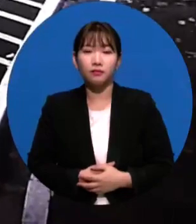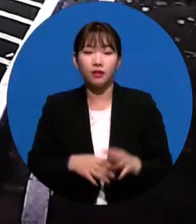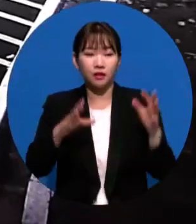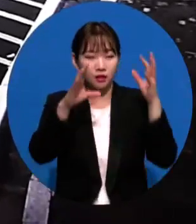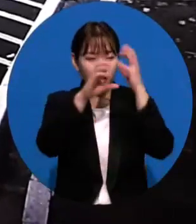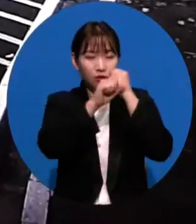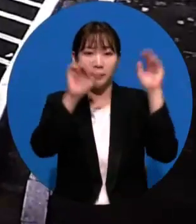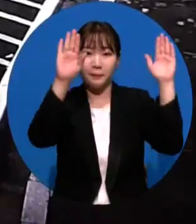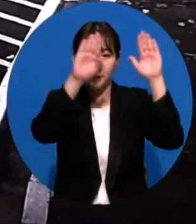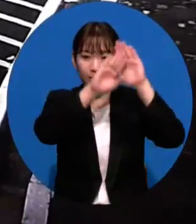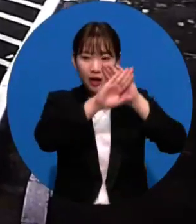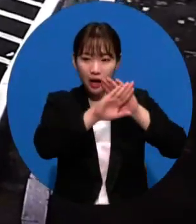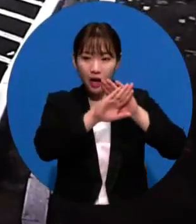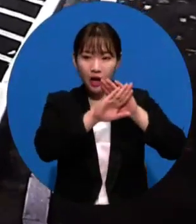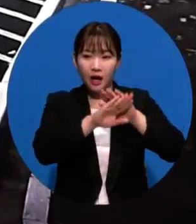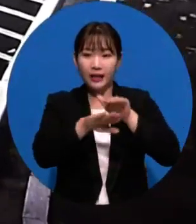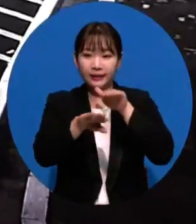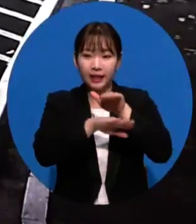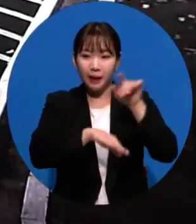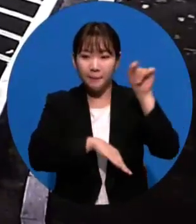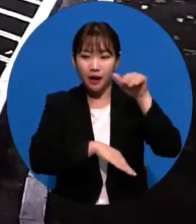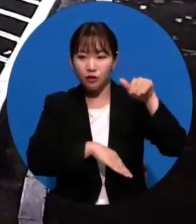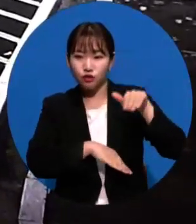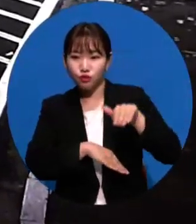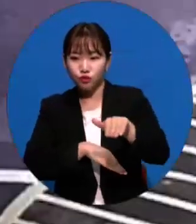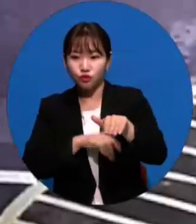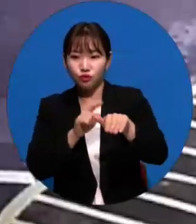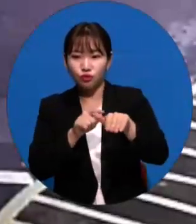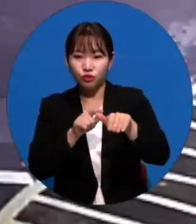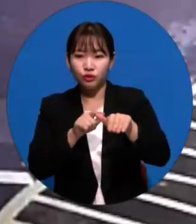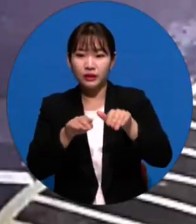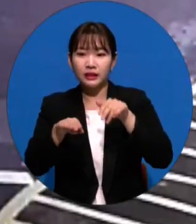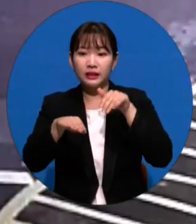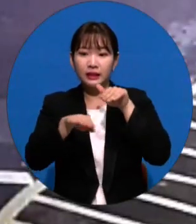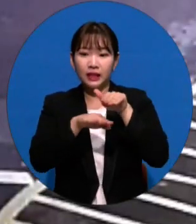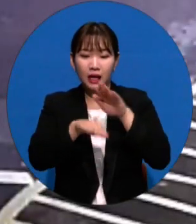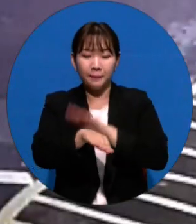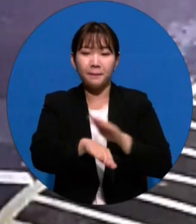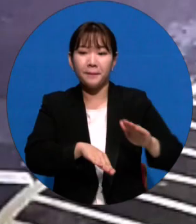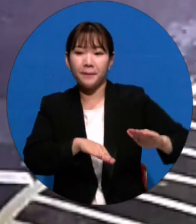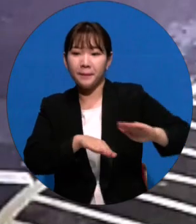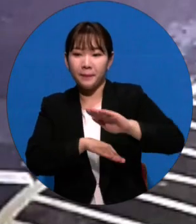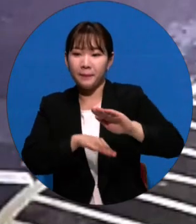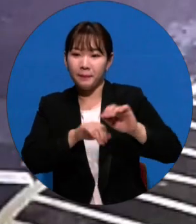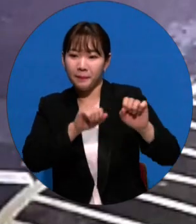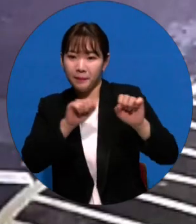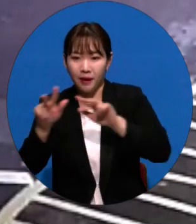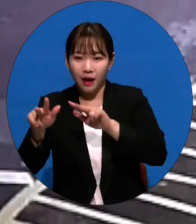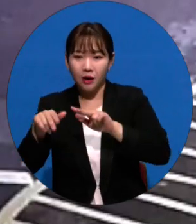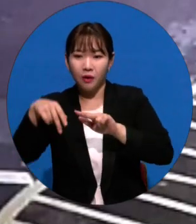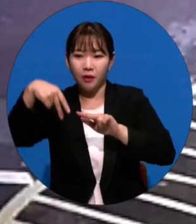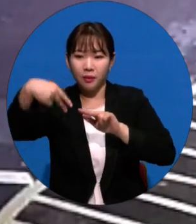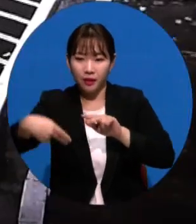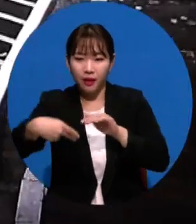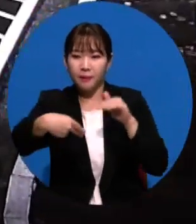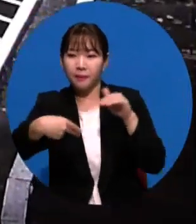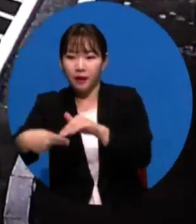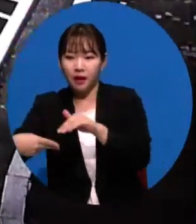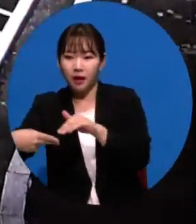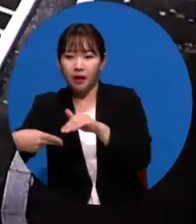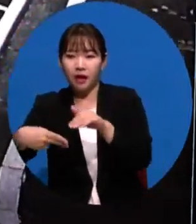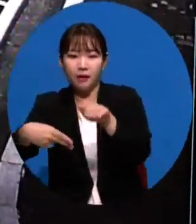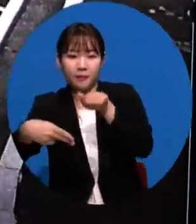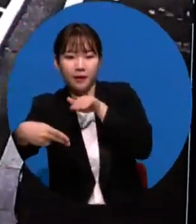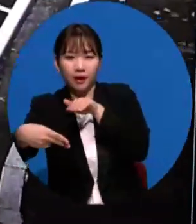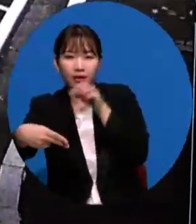어두운 밤, 언덕길을 승용차가 빠르게 내려옵니다. 차가 우회전하는 순간 도로 위에 쓰러진 사람을 치고 차를